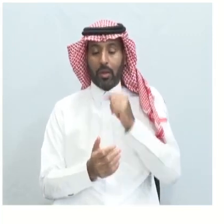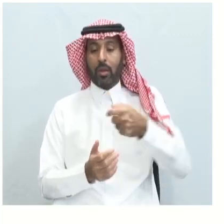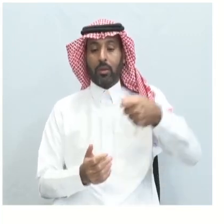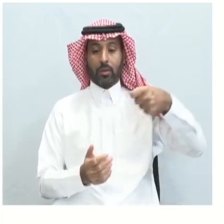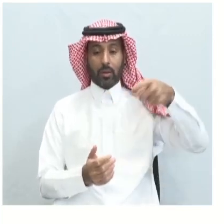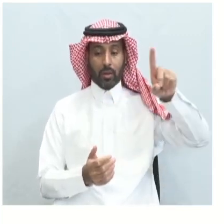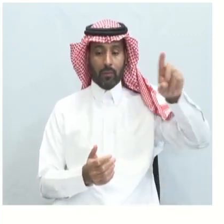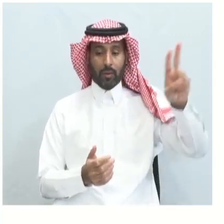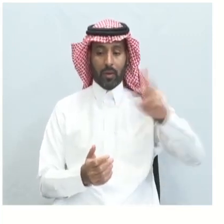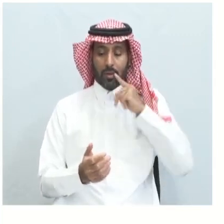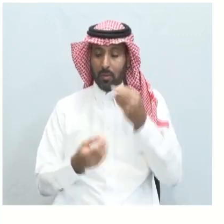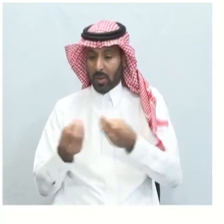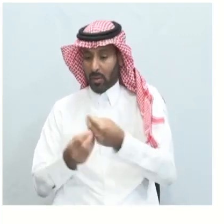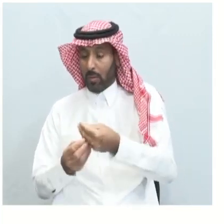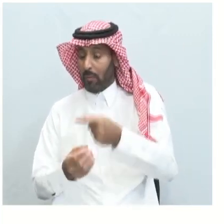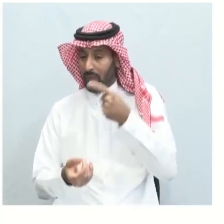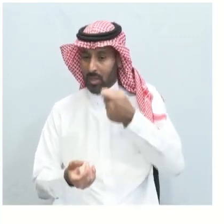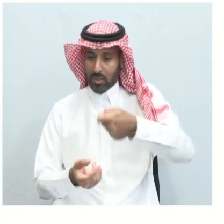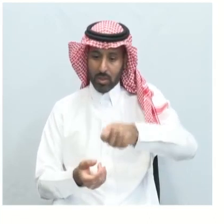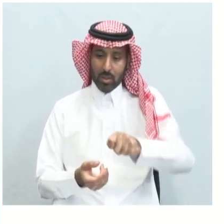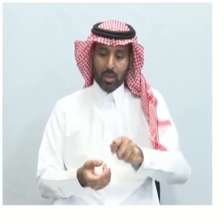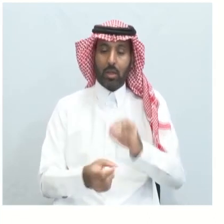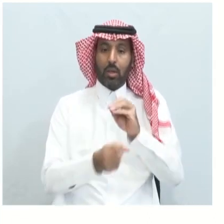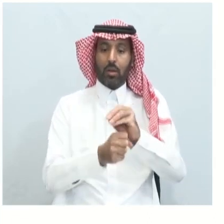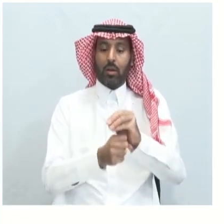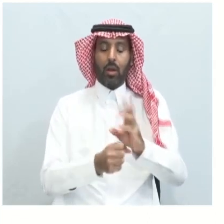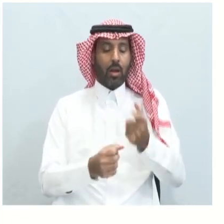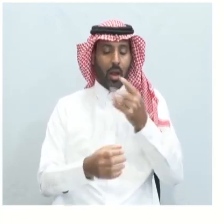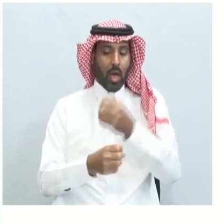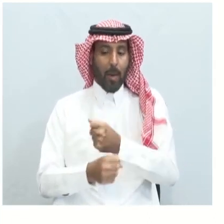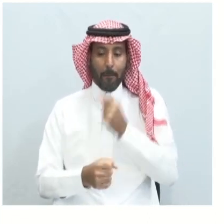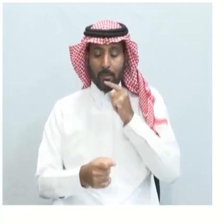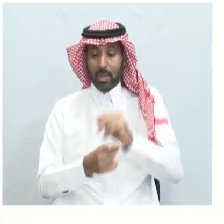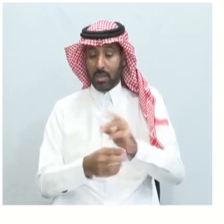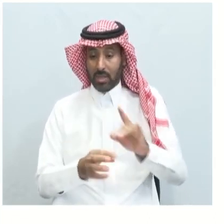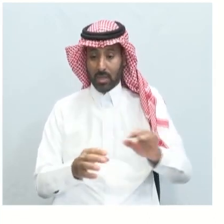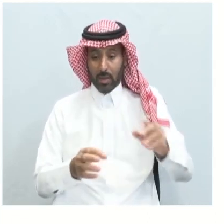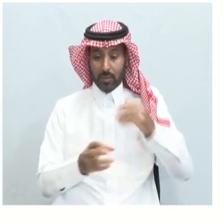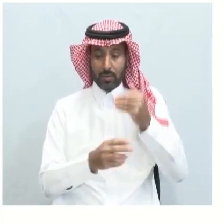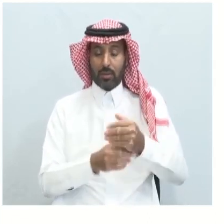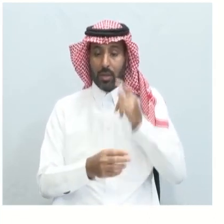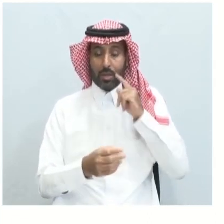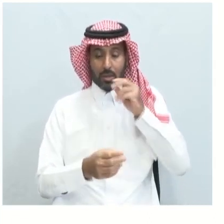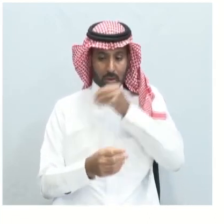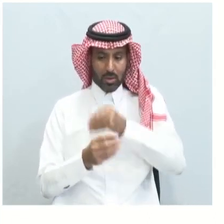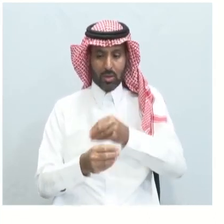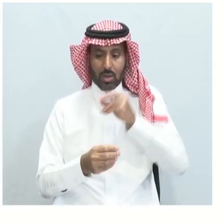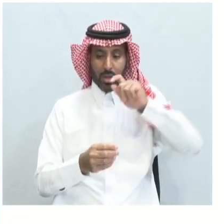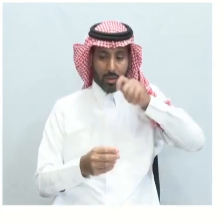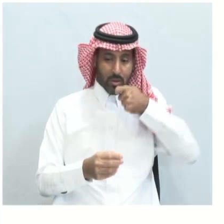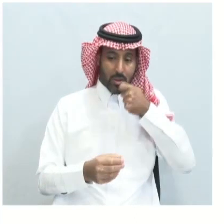هيلمان لتبادل المفاتيح وتعلمنا كذلك على الامن السبراني والتشفير وسلسله